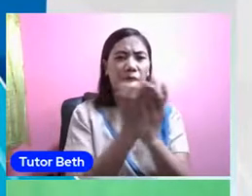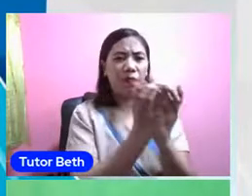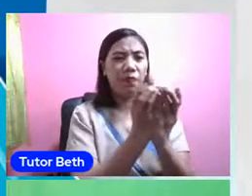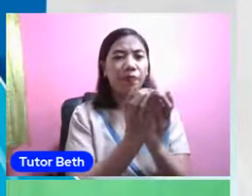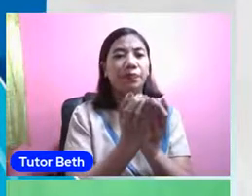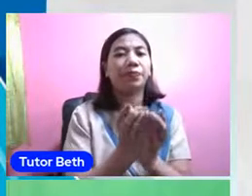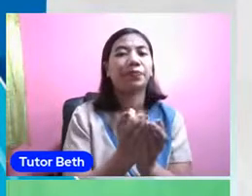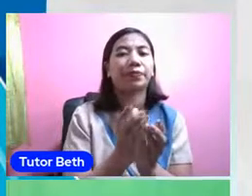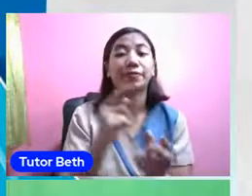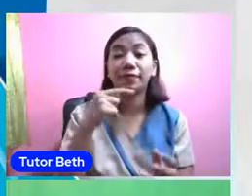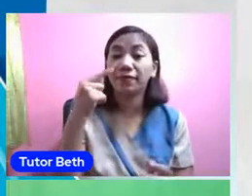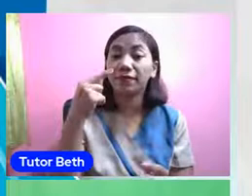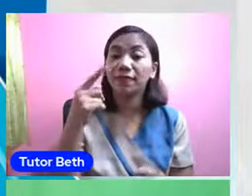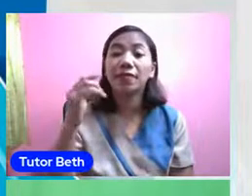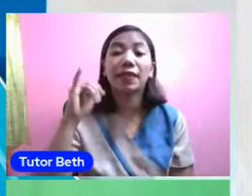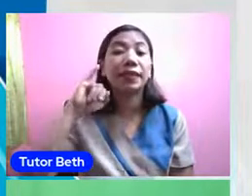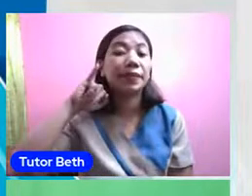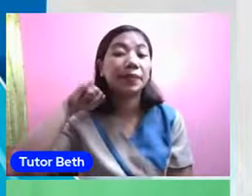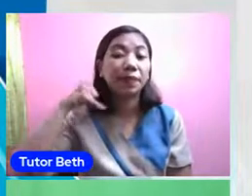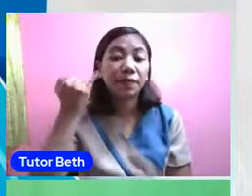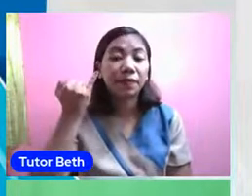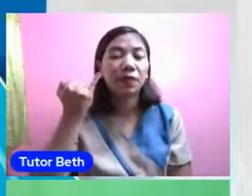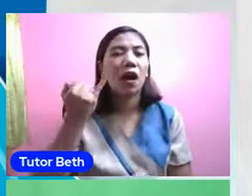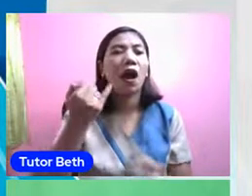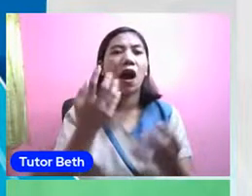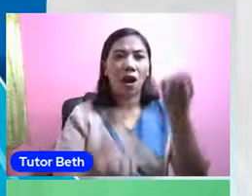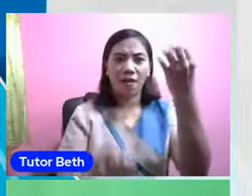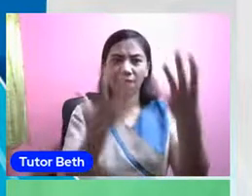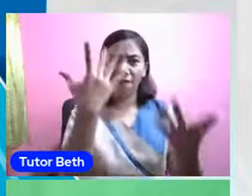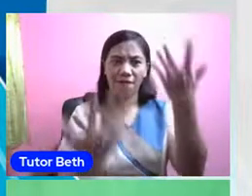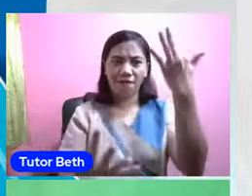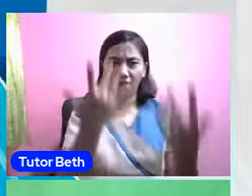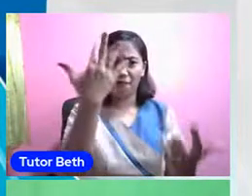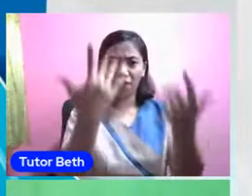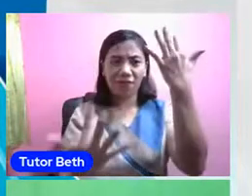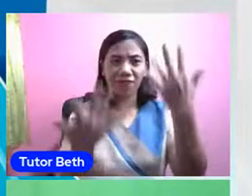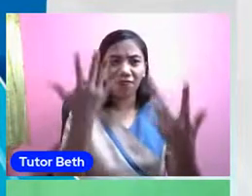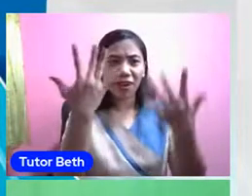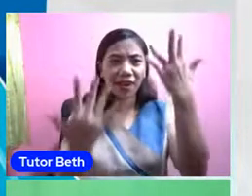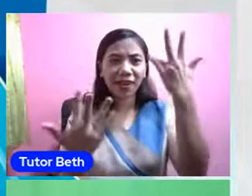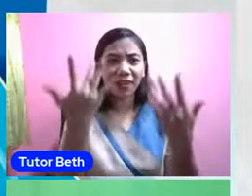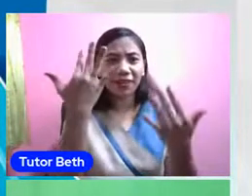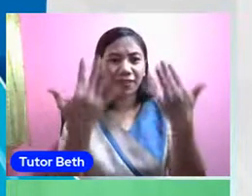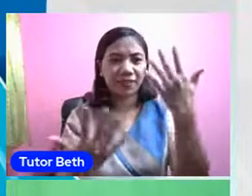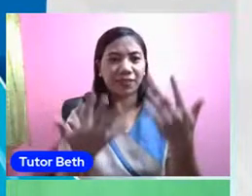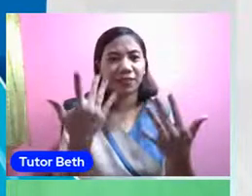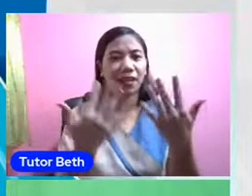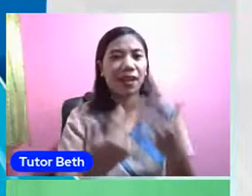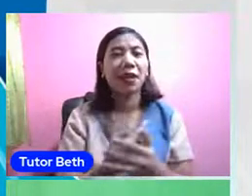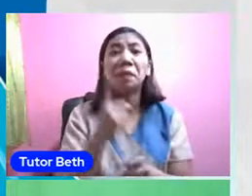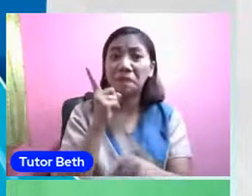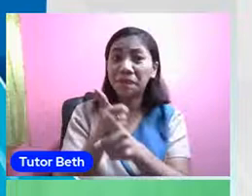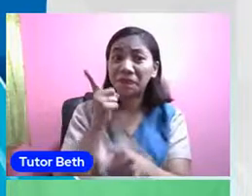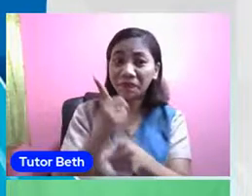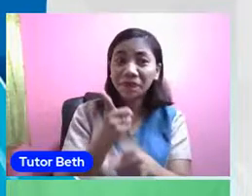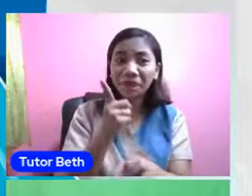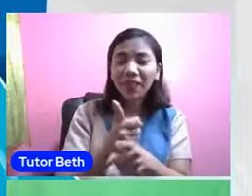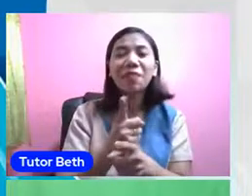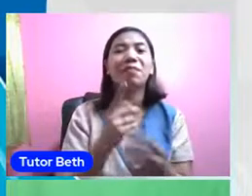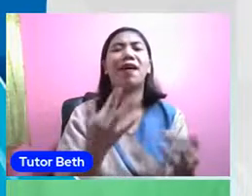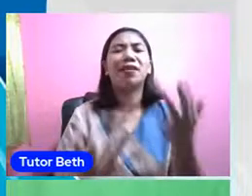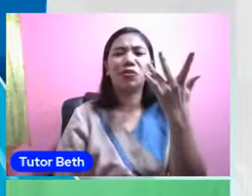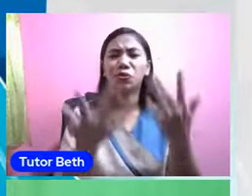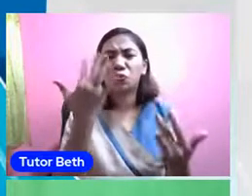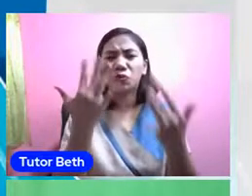ulit. Sabi ni Justin, sunog. Tama, sunog. Diba? Sunog yan. Yung ibig sabihin na sunog,